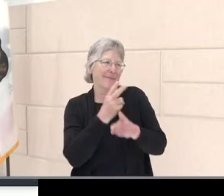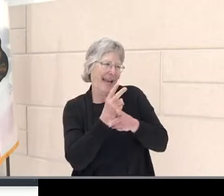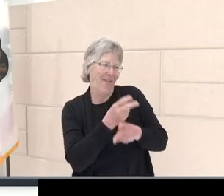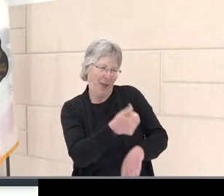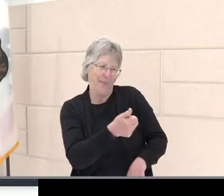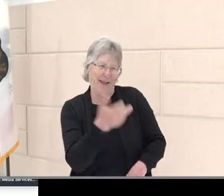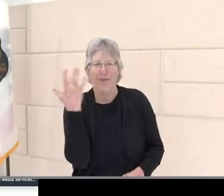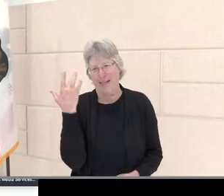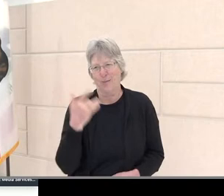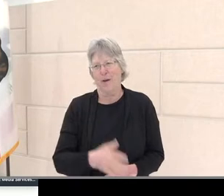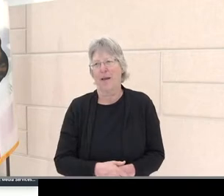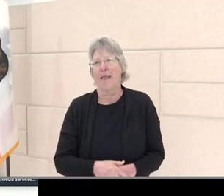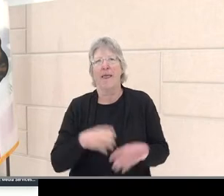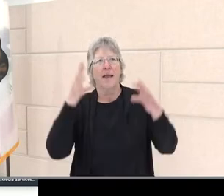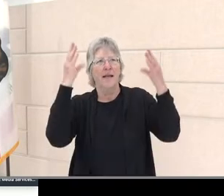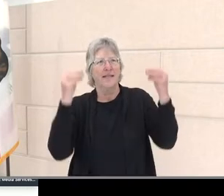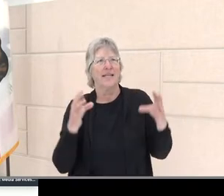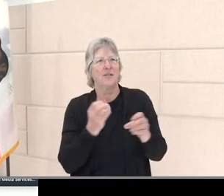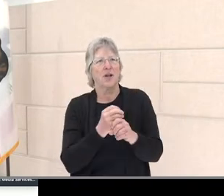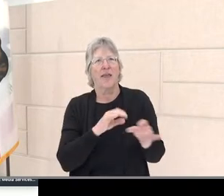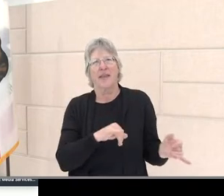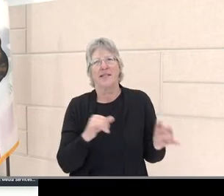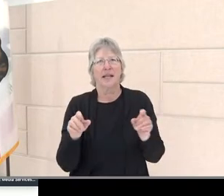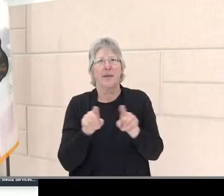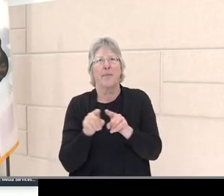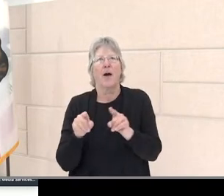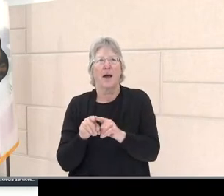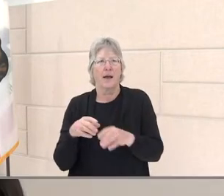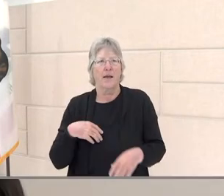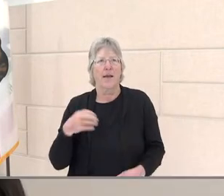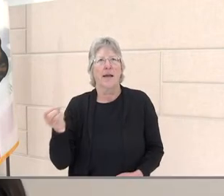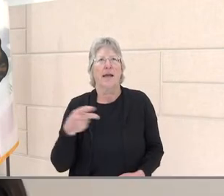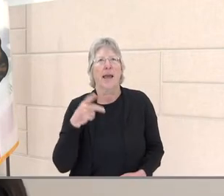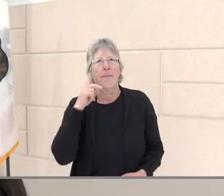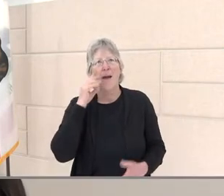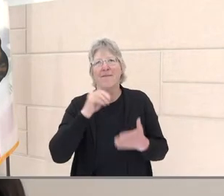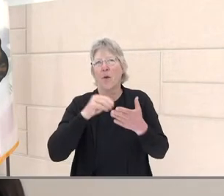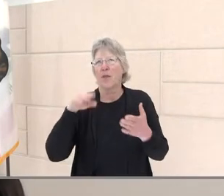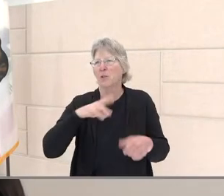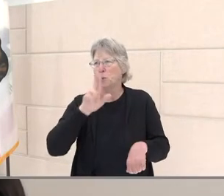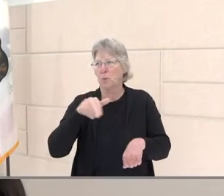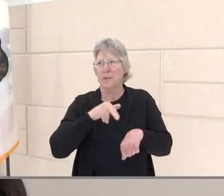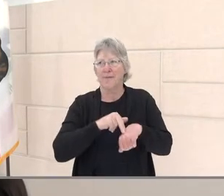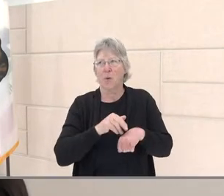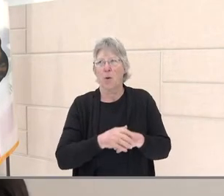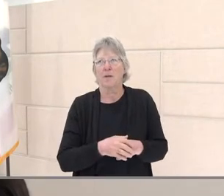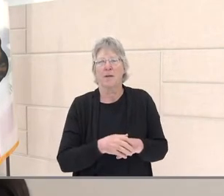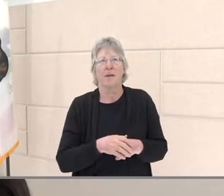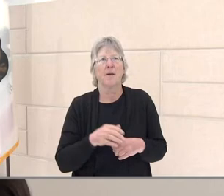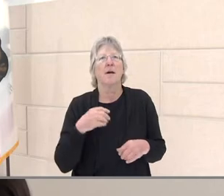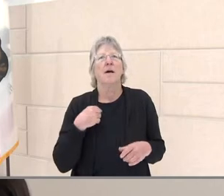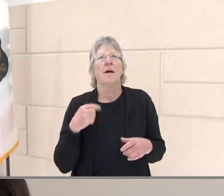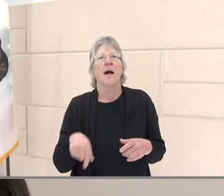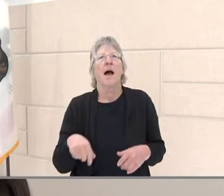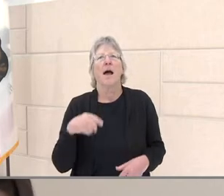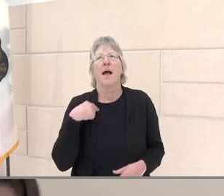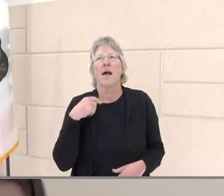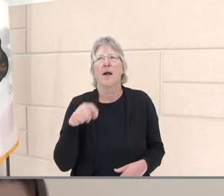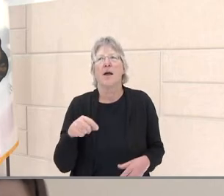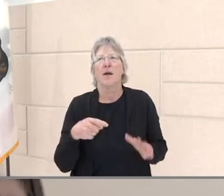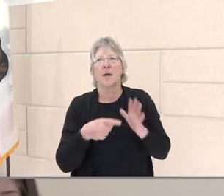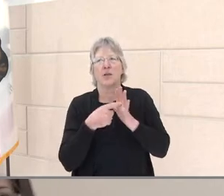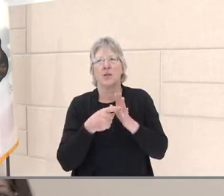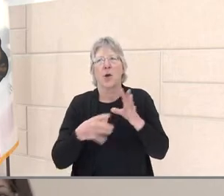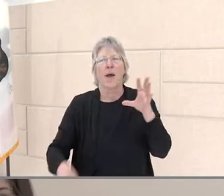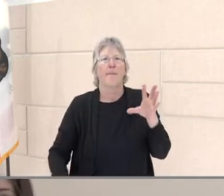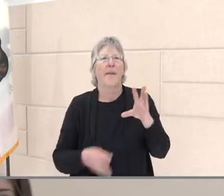រួមទាំងគេថាប្រដាប់លាបបបោមាត់យើងដឹងហើយថាសិស្សបាទអូគ្រូបង្រៀនបានត្រឡប់មកធ្វើការមុ